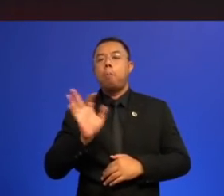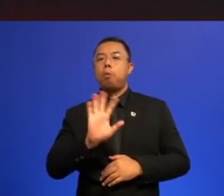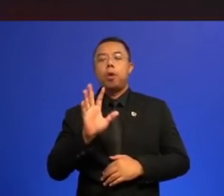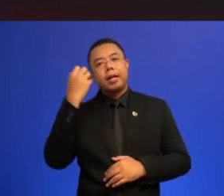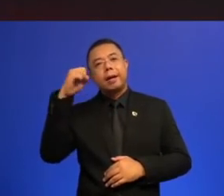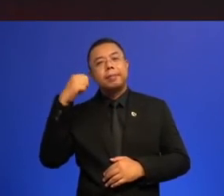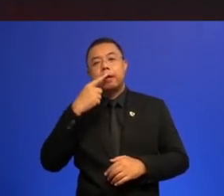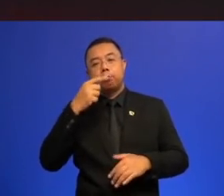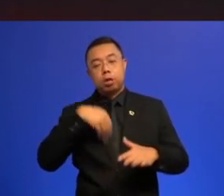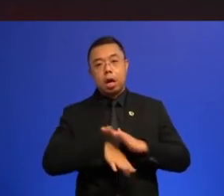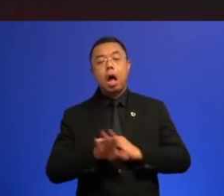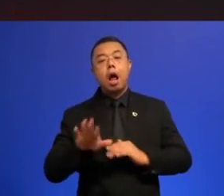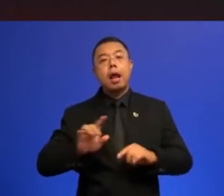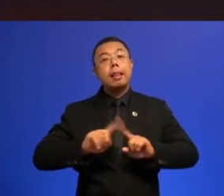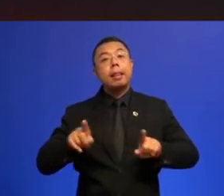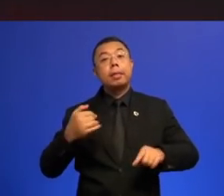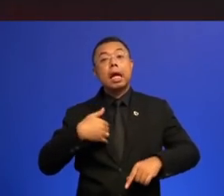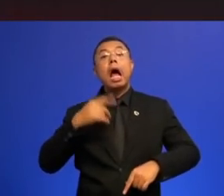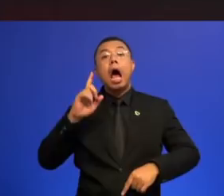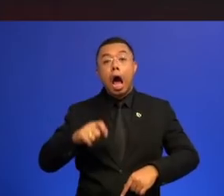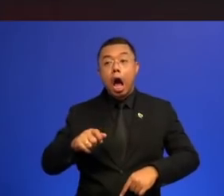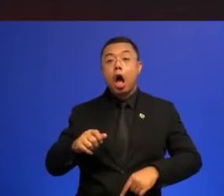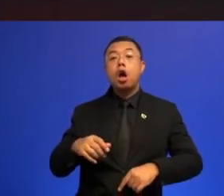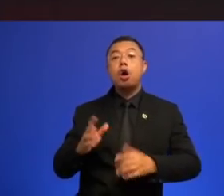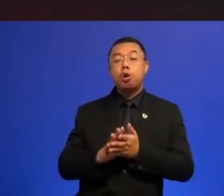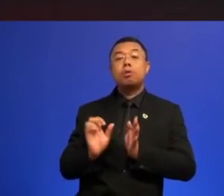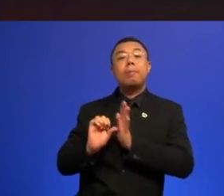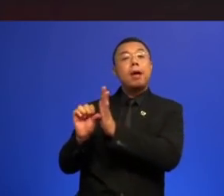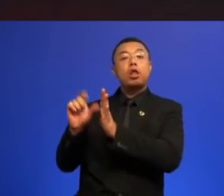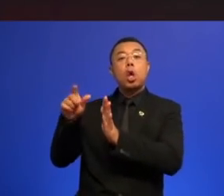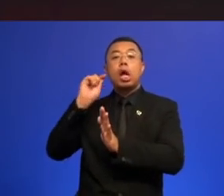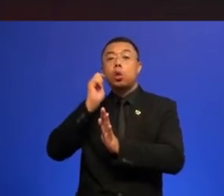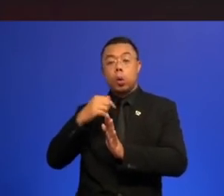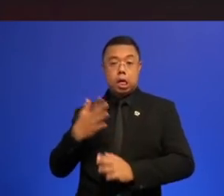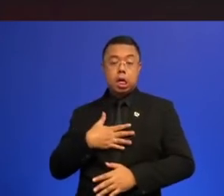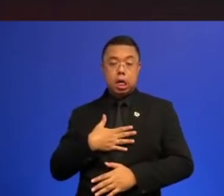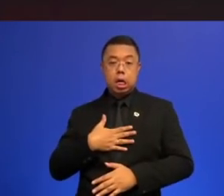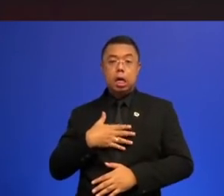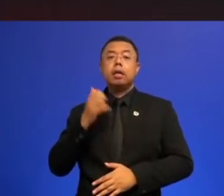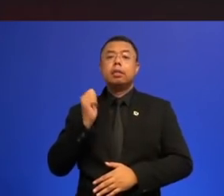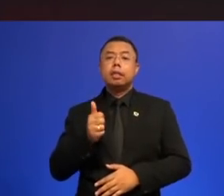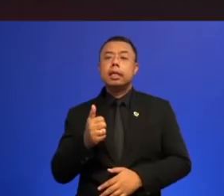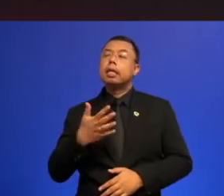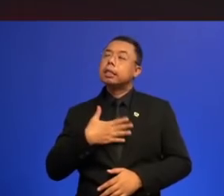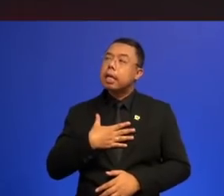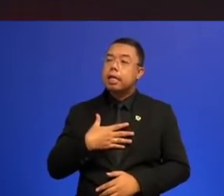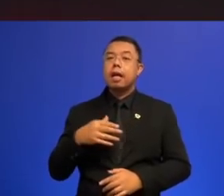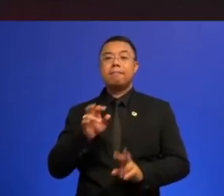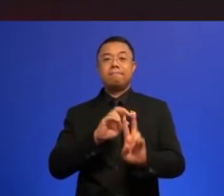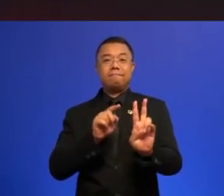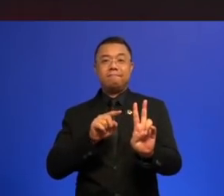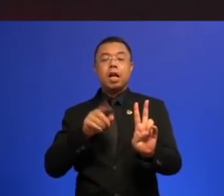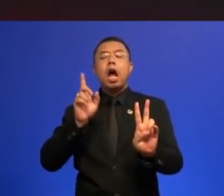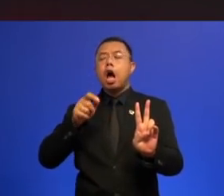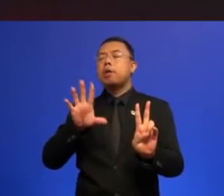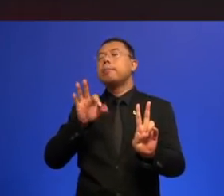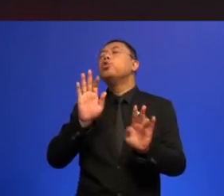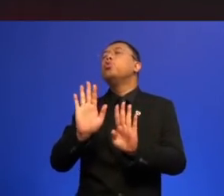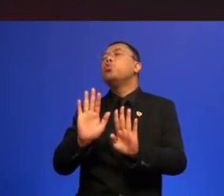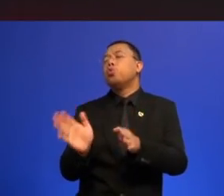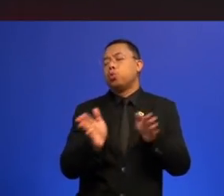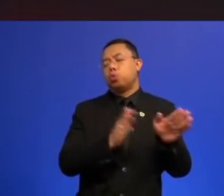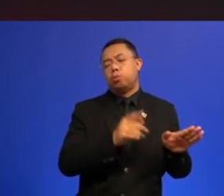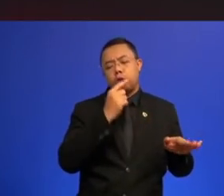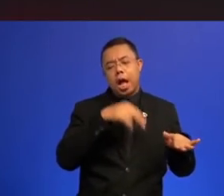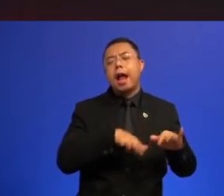tidak bisa punya keturunan, melainkan saya harus menopang kehidupan orang tua saya. Sehingga saya beserta pasangan memilih untuk menunda